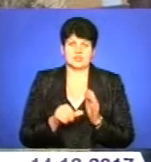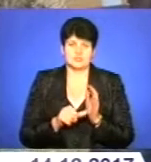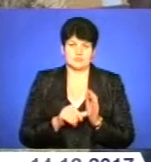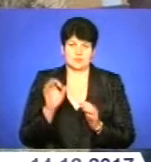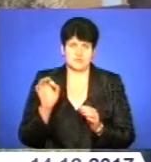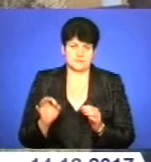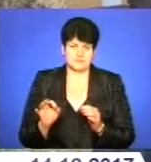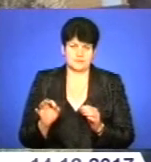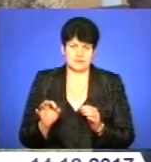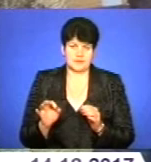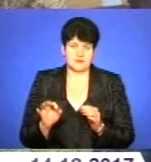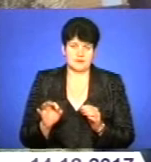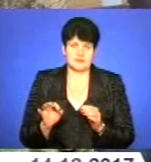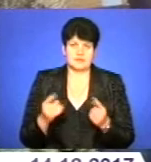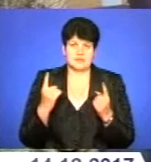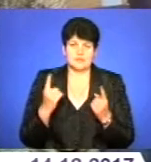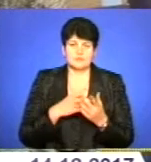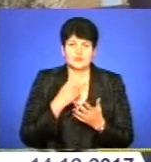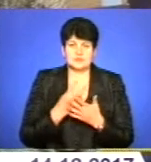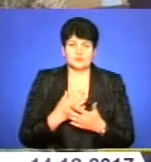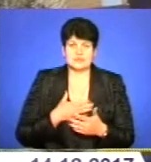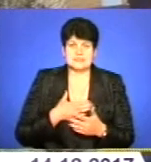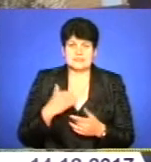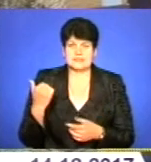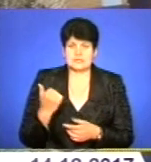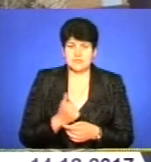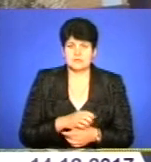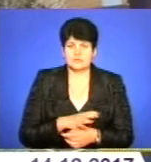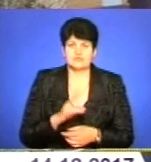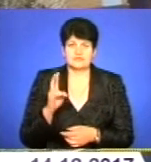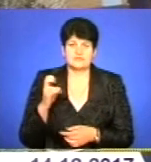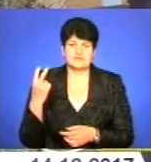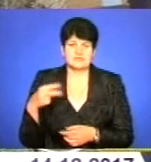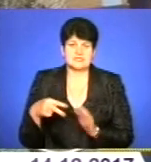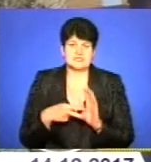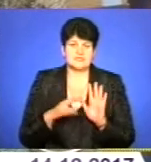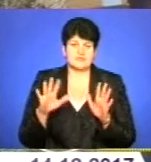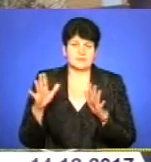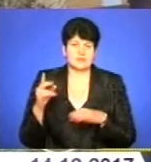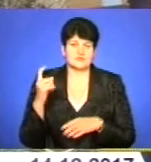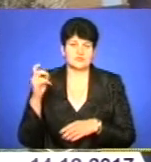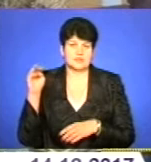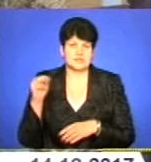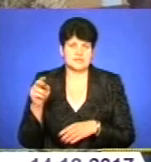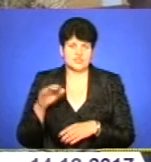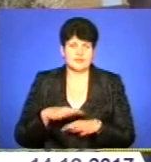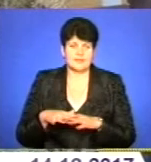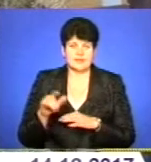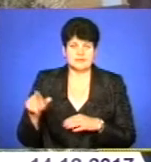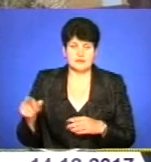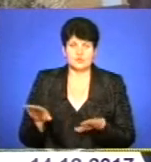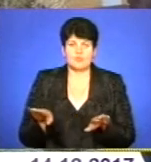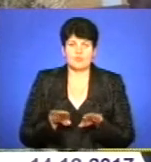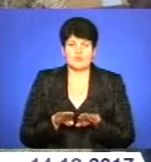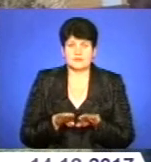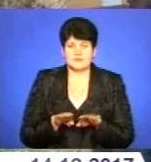5,6%. Інтенсивний показник у нас за тиждень склав 227 випадків на 100 тисяч населення. Якщо порівняти із